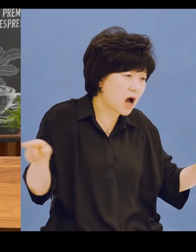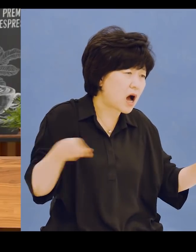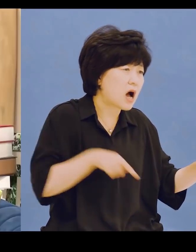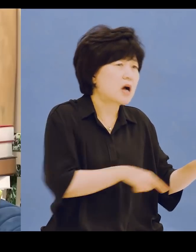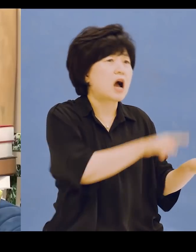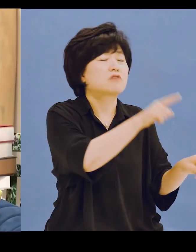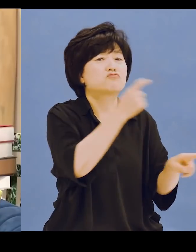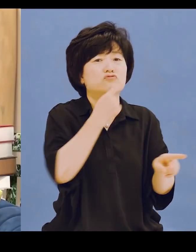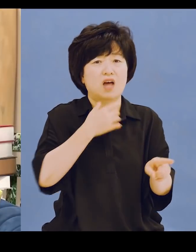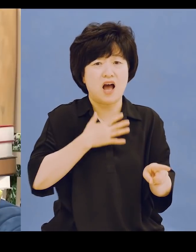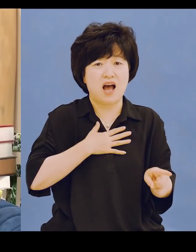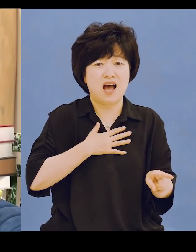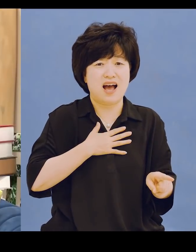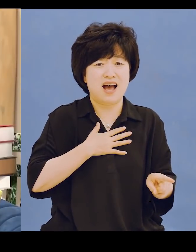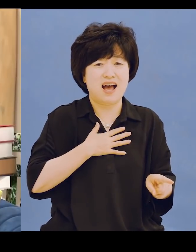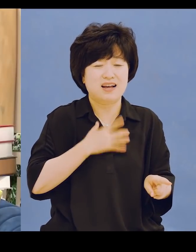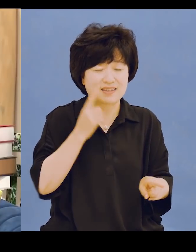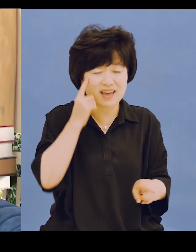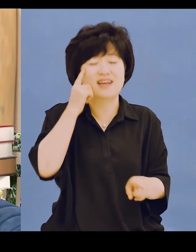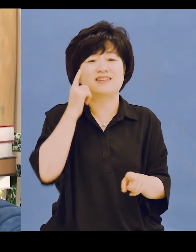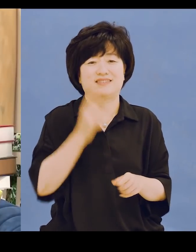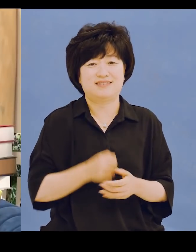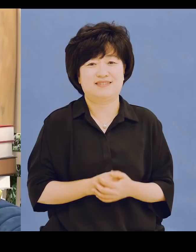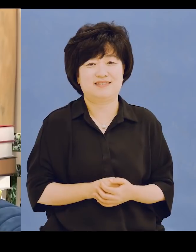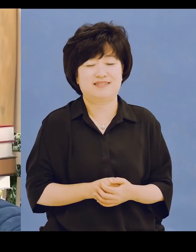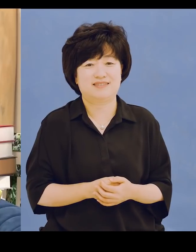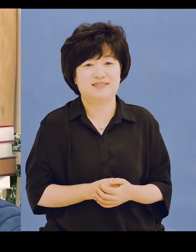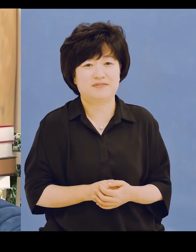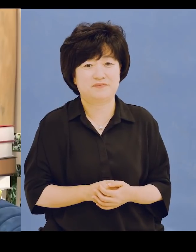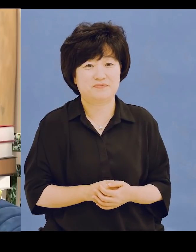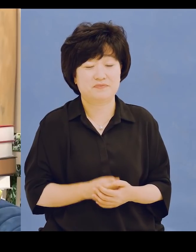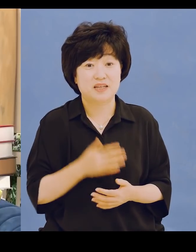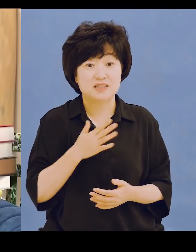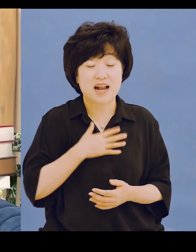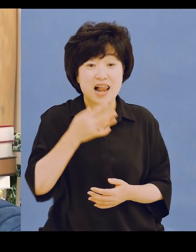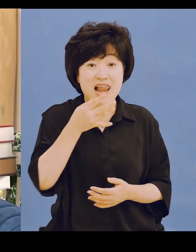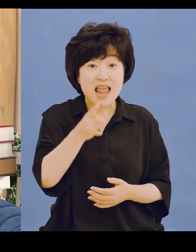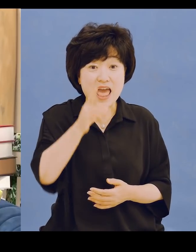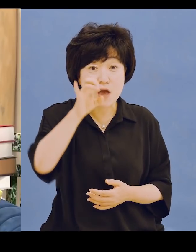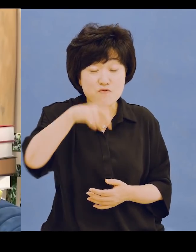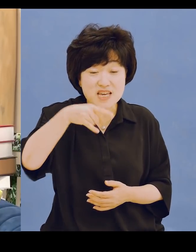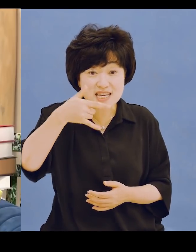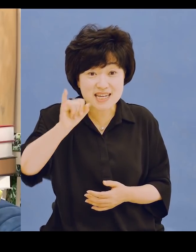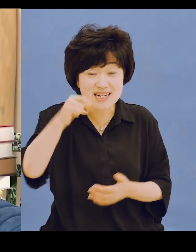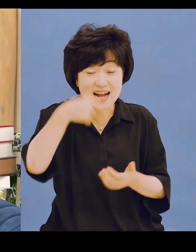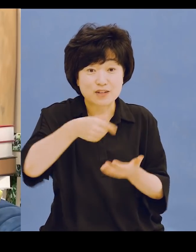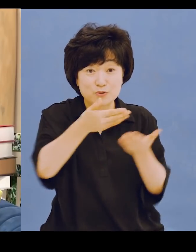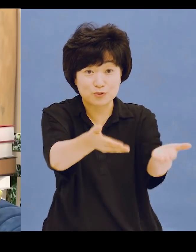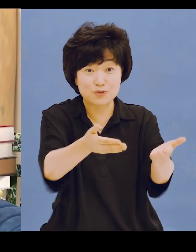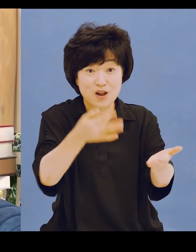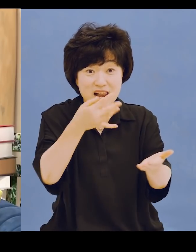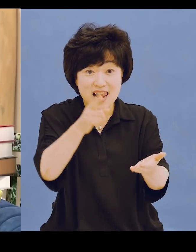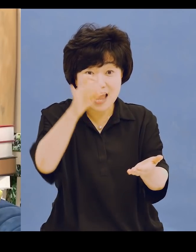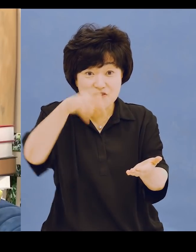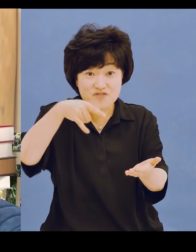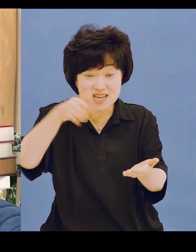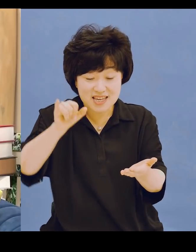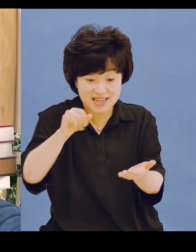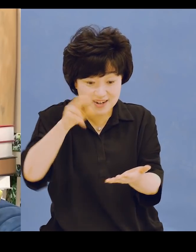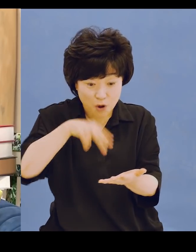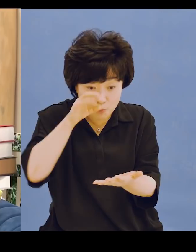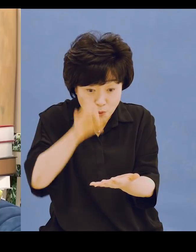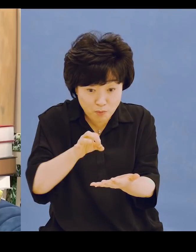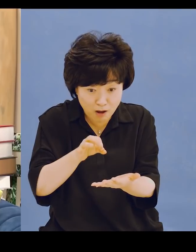자기네들이 그걸 깨닫는다는 게 놀라운 거예요. 그렇게 했다는 거. 제가 레위기를 가르쳐요. 그랬더니 하는 말이 레위기를 여러분 이거 좀 낯뜨거운